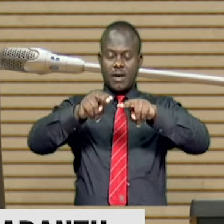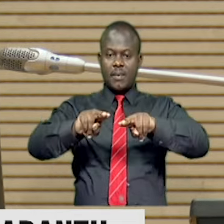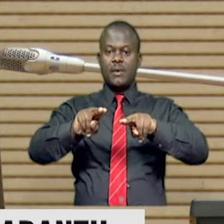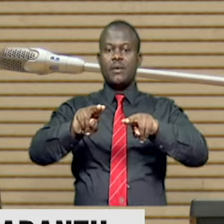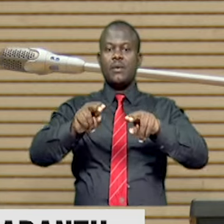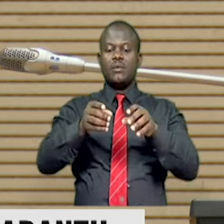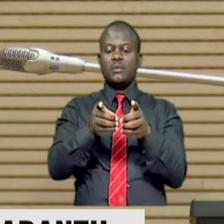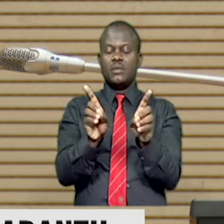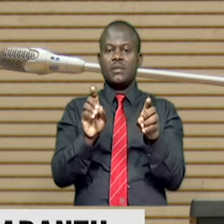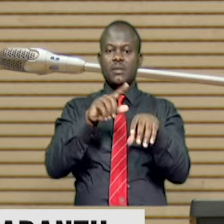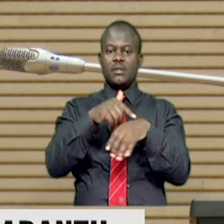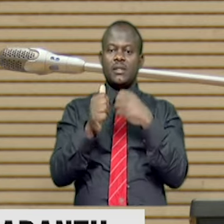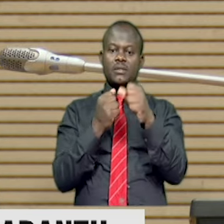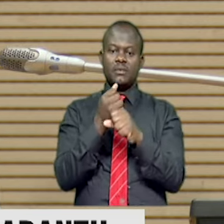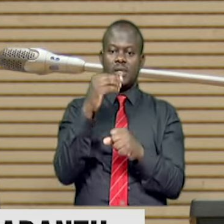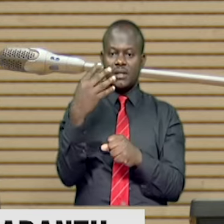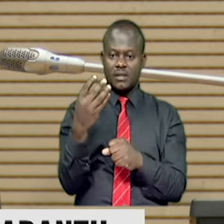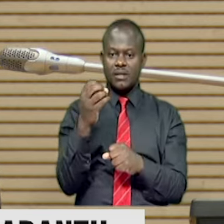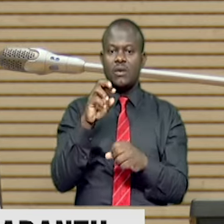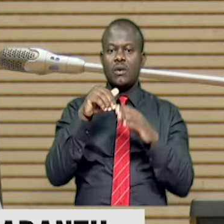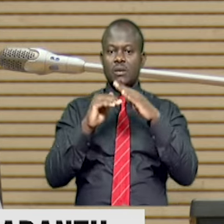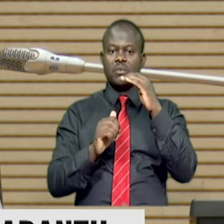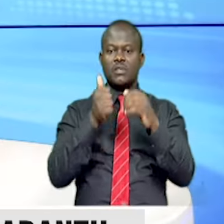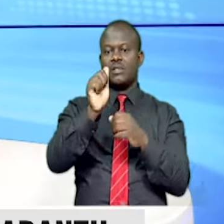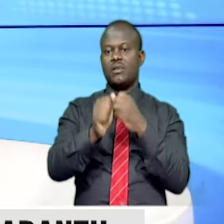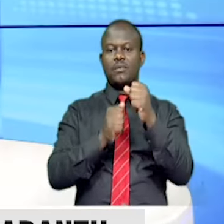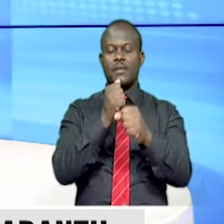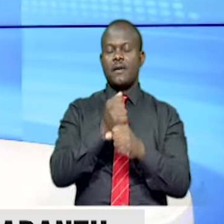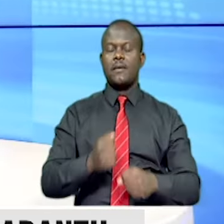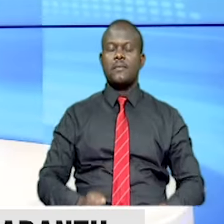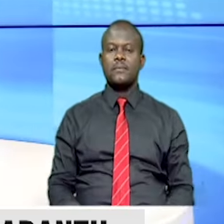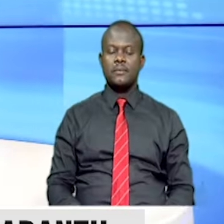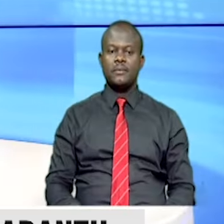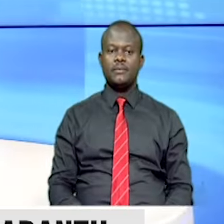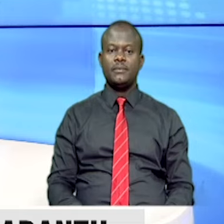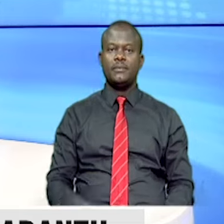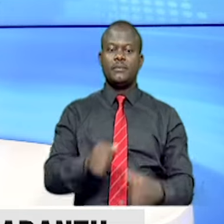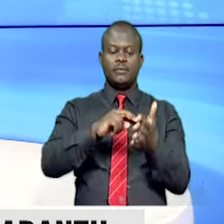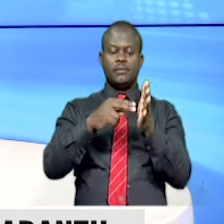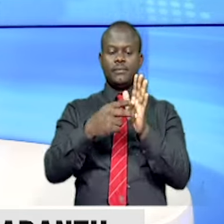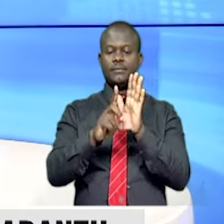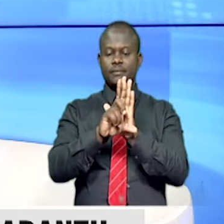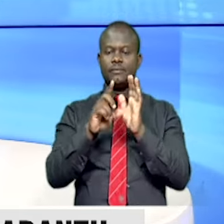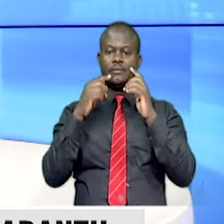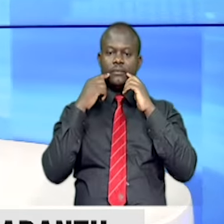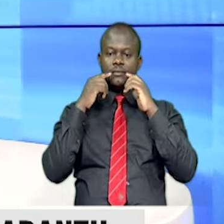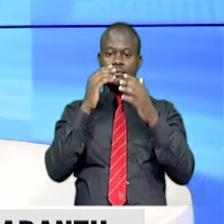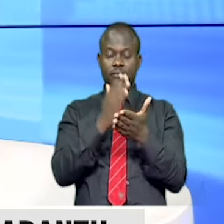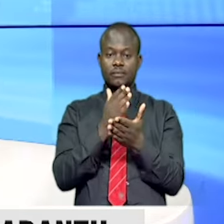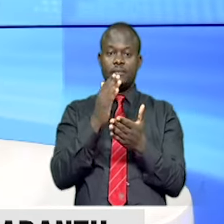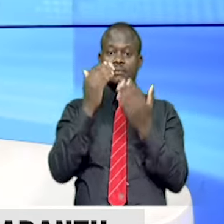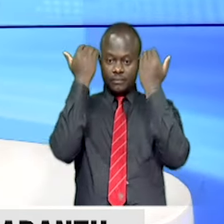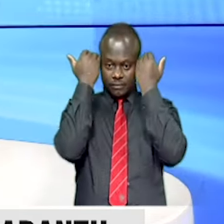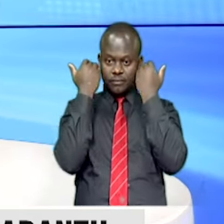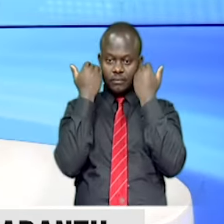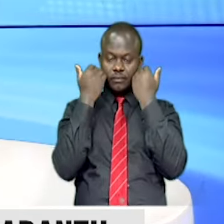gihe kingana n'imyaka 4 cyangwa se kiri munsi y'iyo myaka. Uyu mushinga w'itegeko kandi uzambura inkiko